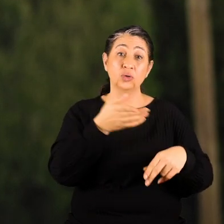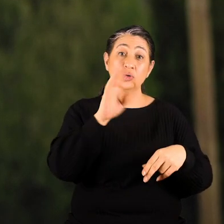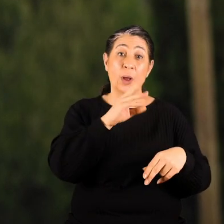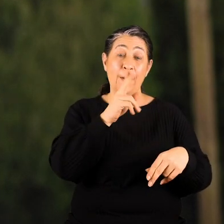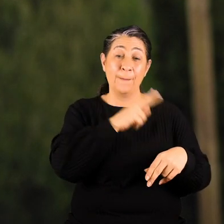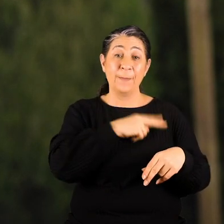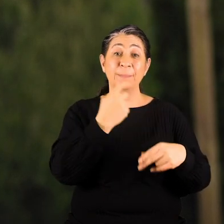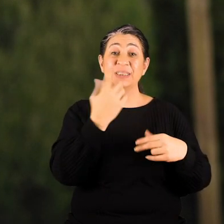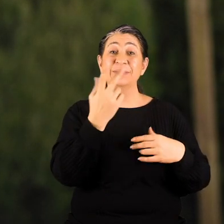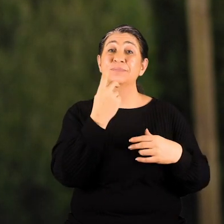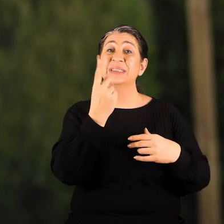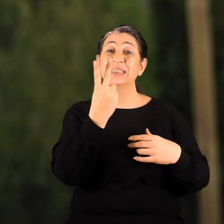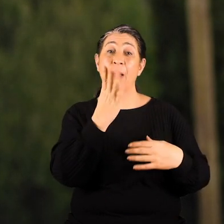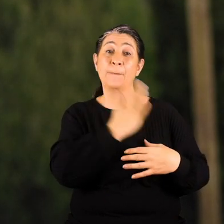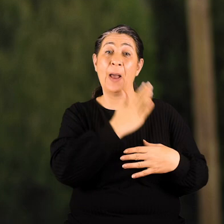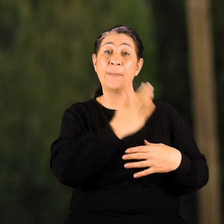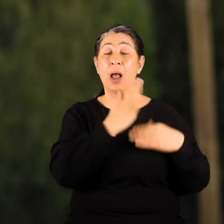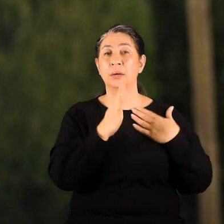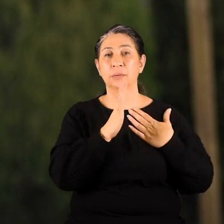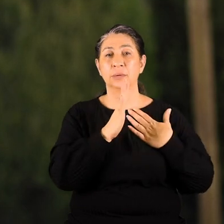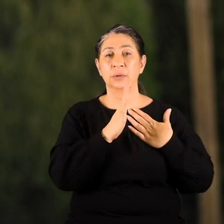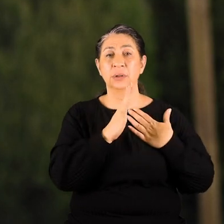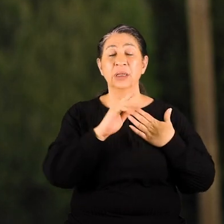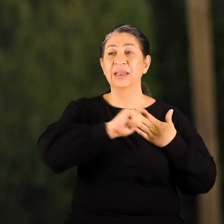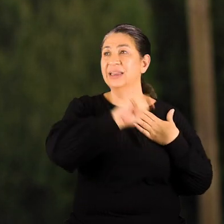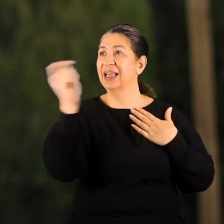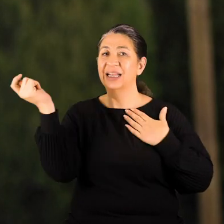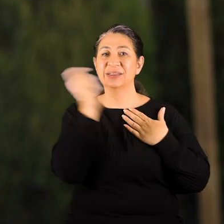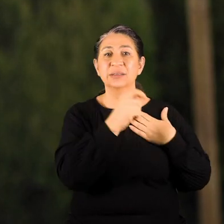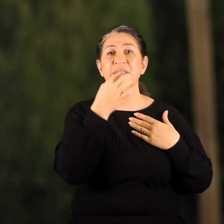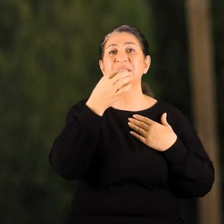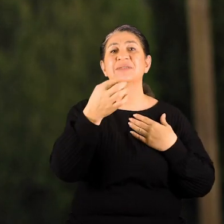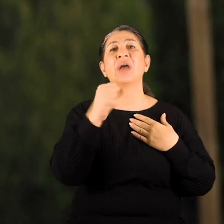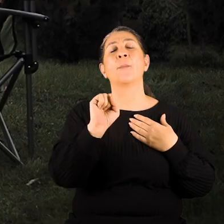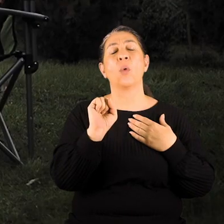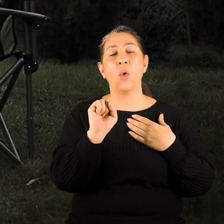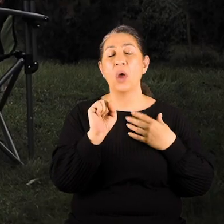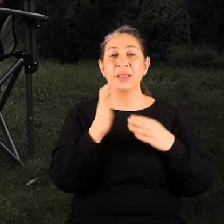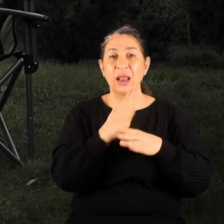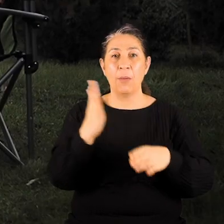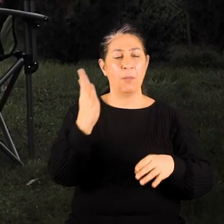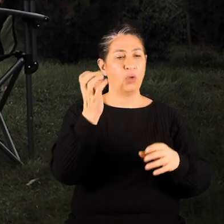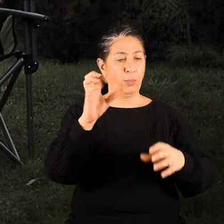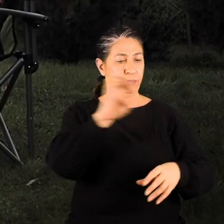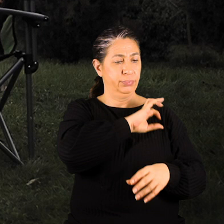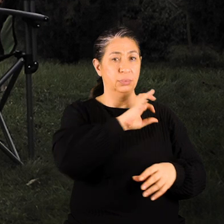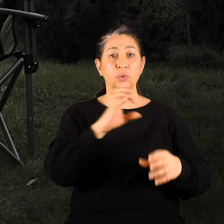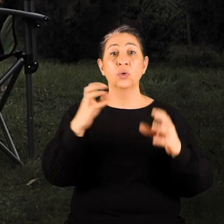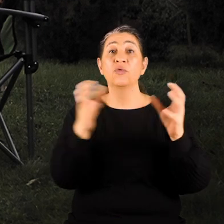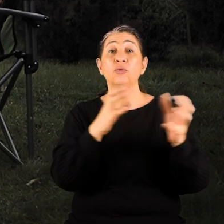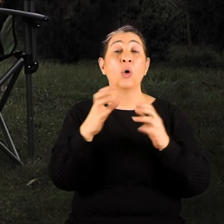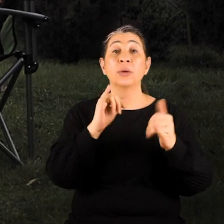takılı bir iki sene daha bırakıyorlar onu. Hı-hı. Tenis gibi sporlara izin vermiyorlar. Çünkü darbe gelebilir. Futbol oynamana